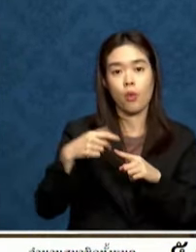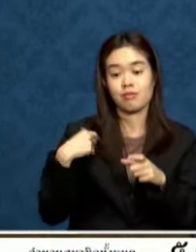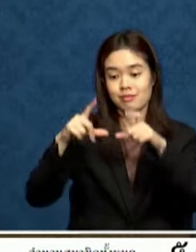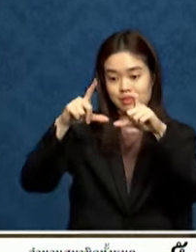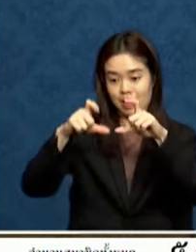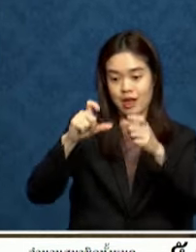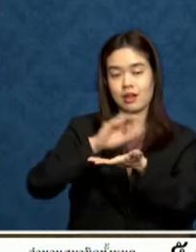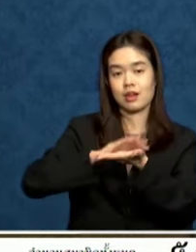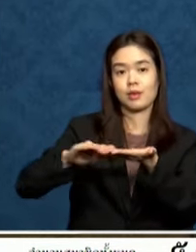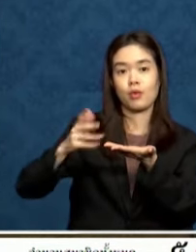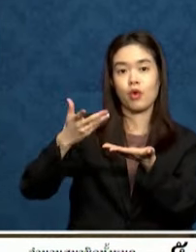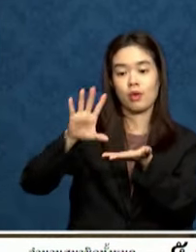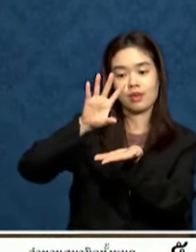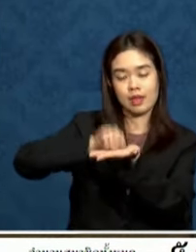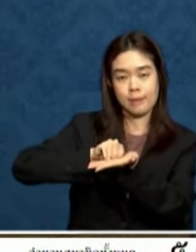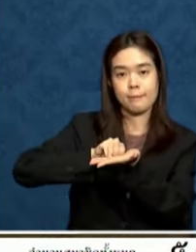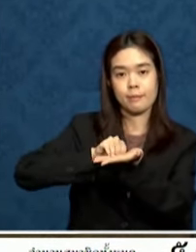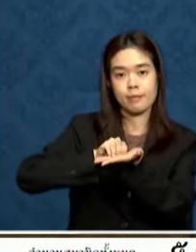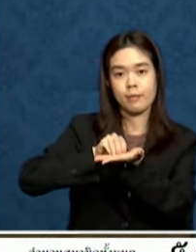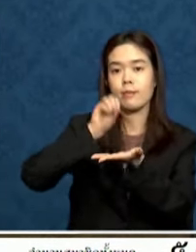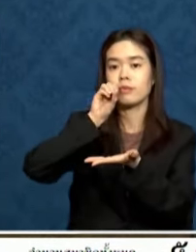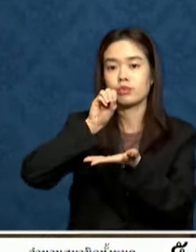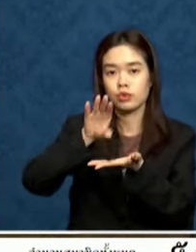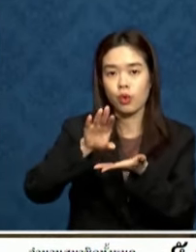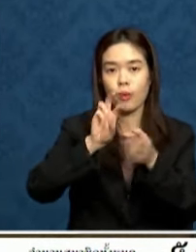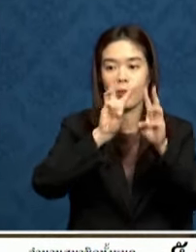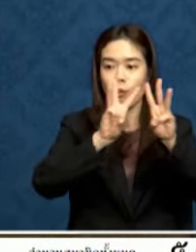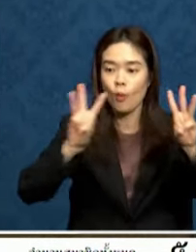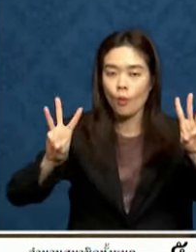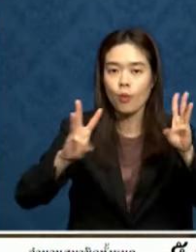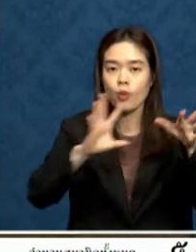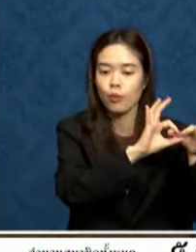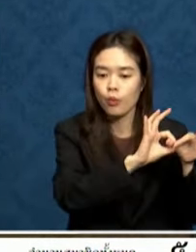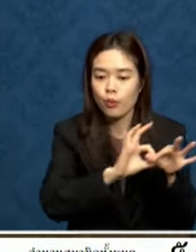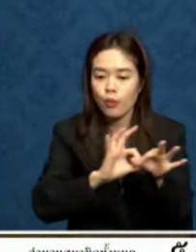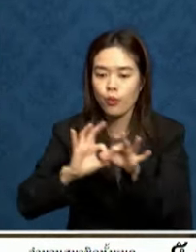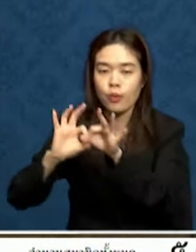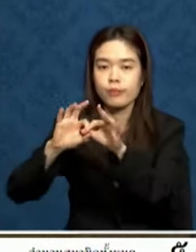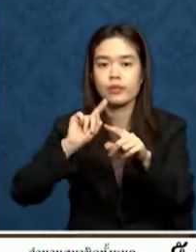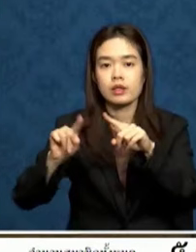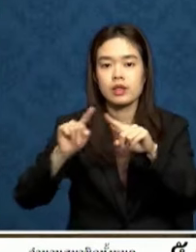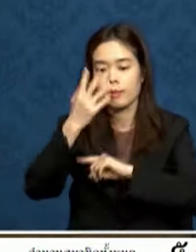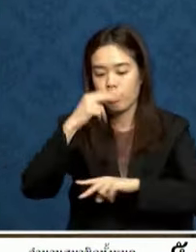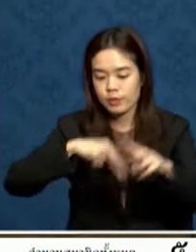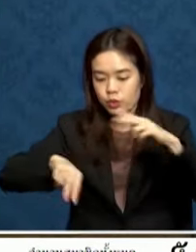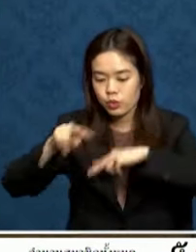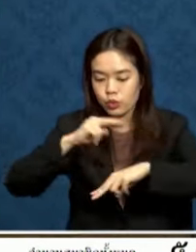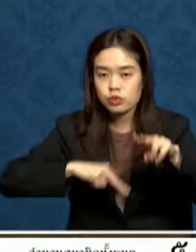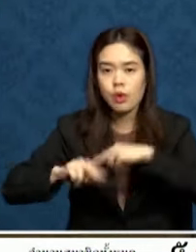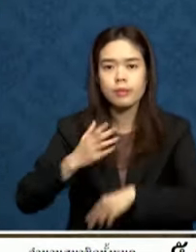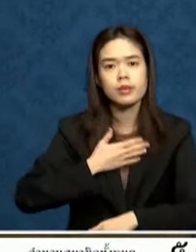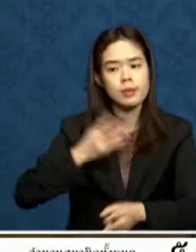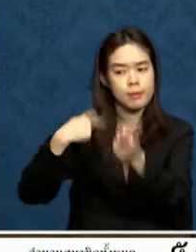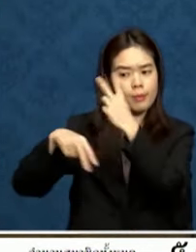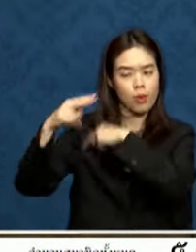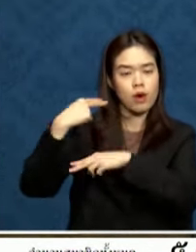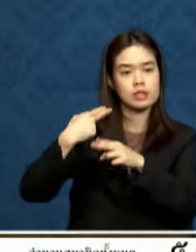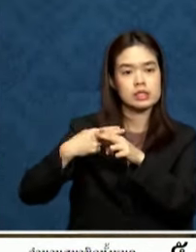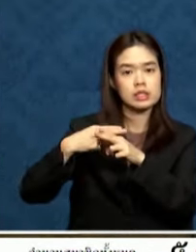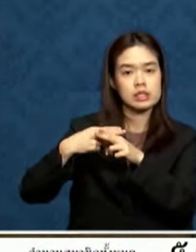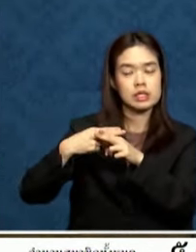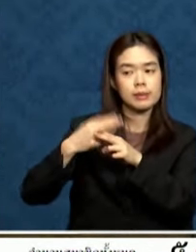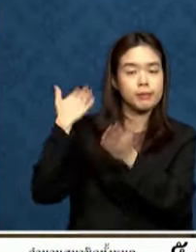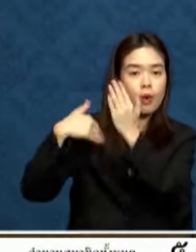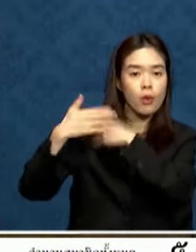ส่งเข้าไปในในระบบของ blockchainส่งเข้าไปเสร็จเรียบร้อยครับเขจะจะมีการตรวจสอบตัวตนเองหมดว่าเป็นคนนี้จริงหรือเปล่ากับ